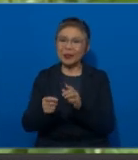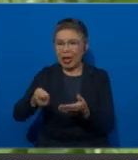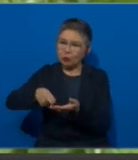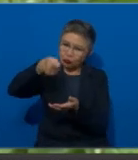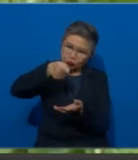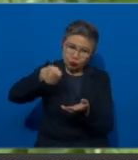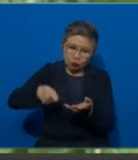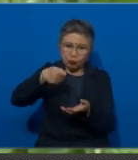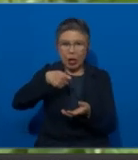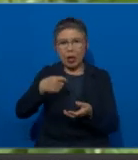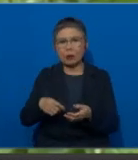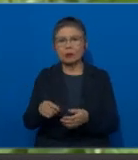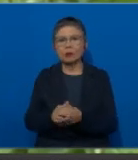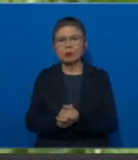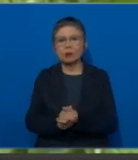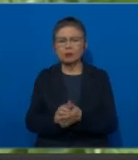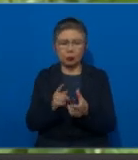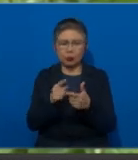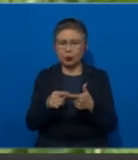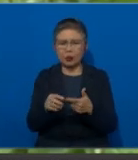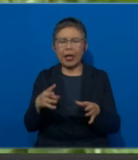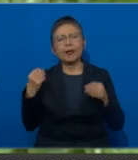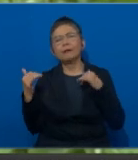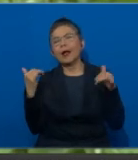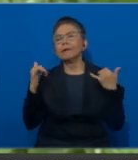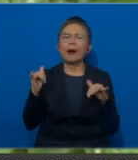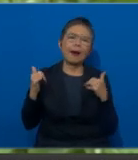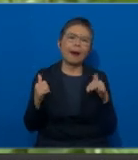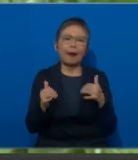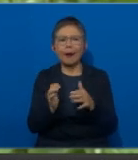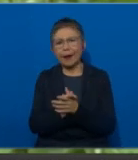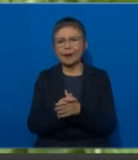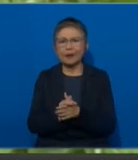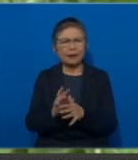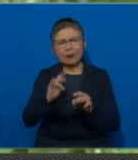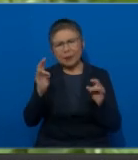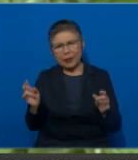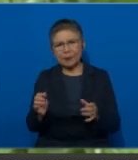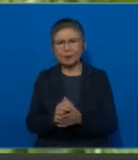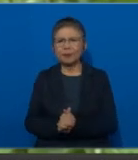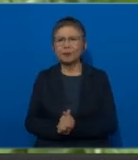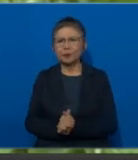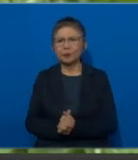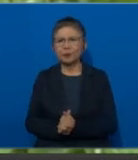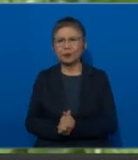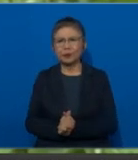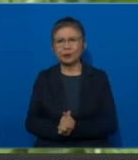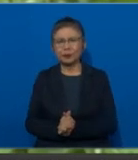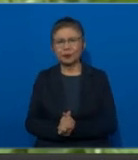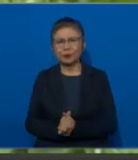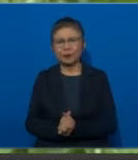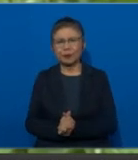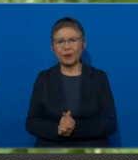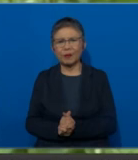juga gitu kan. Saya ajak bercanda, kalau mau bercanda gitu Pak. Beda kalau dia kumat gitu Pak ya. Ajak